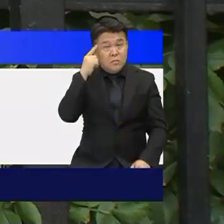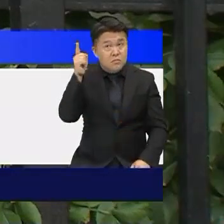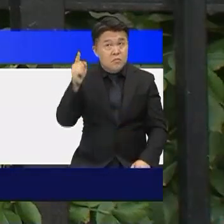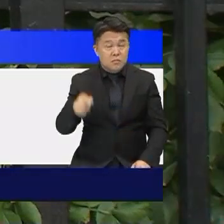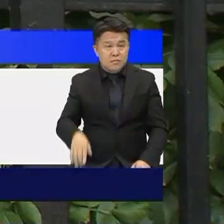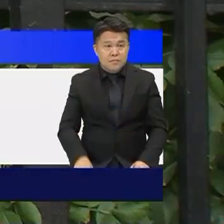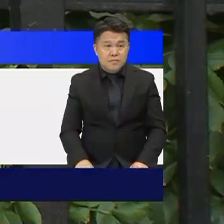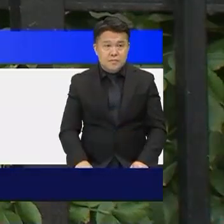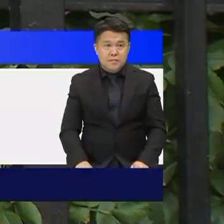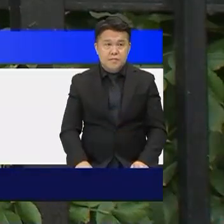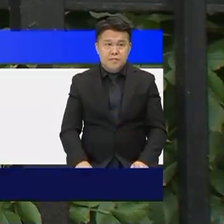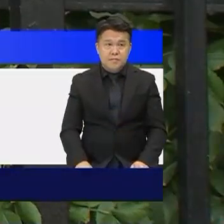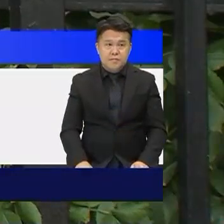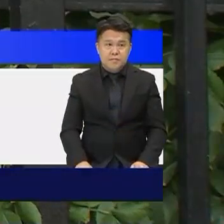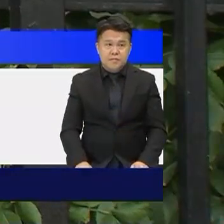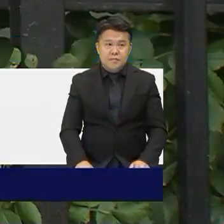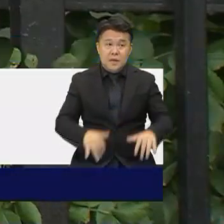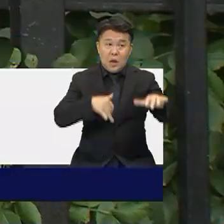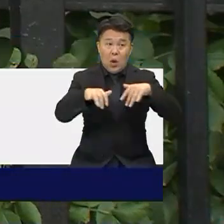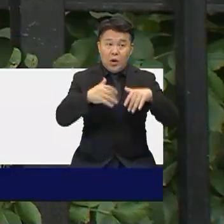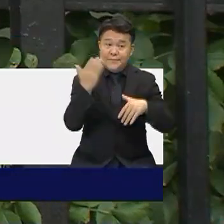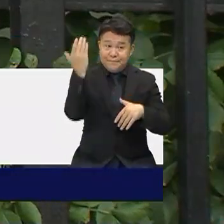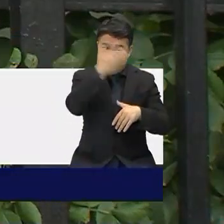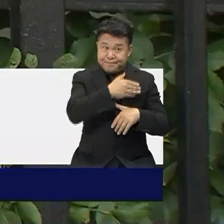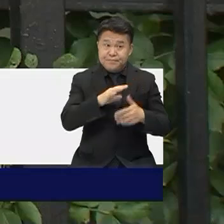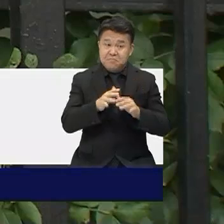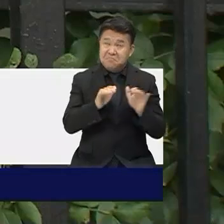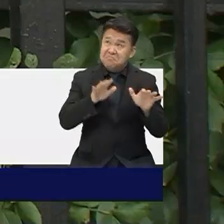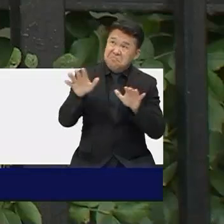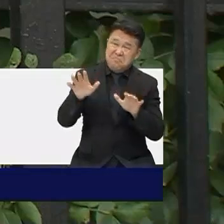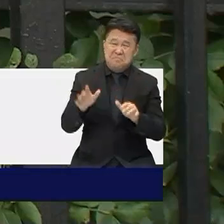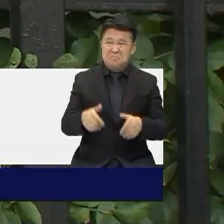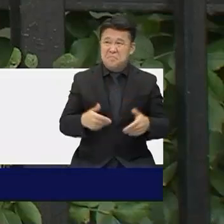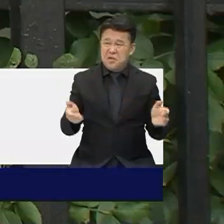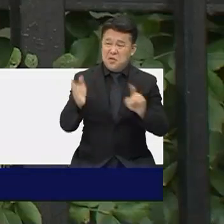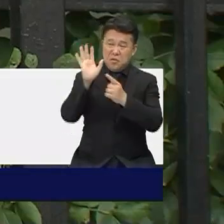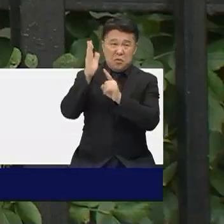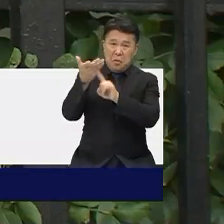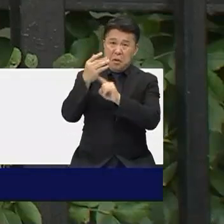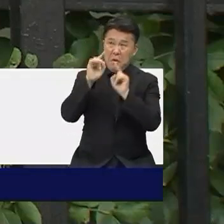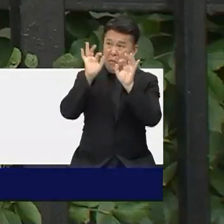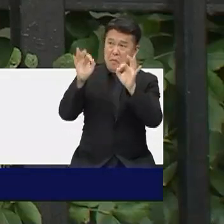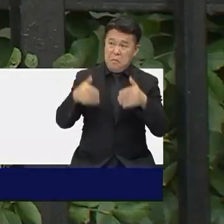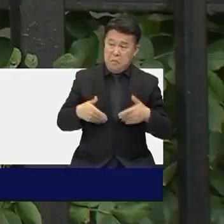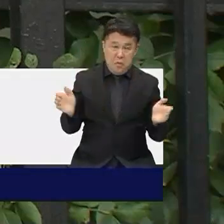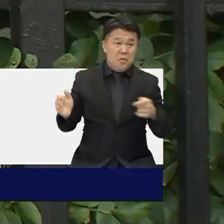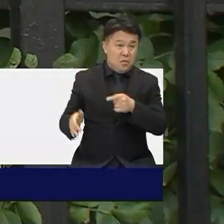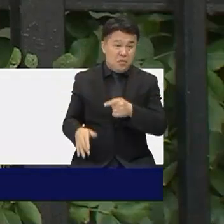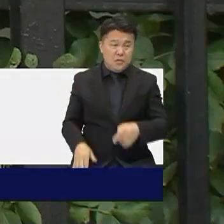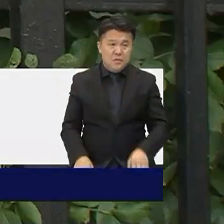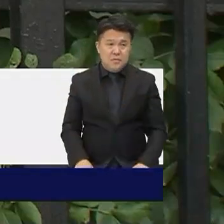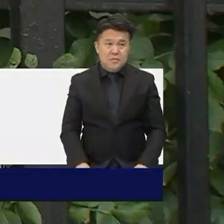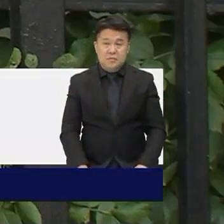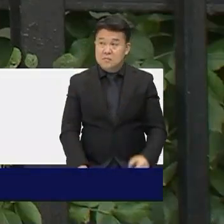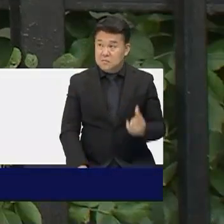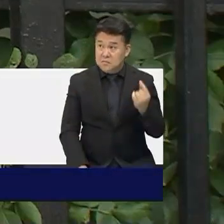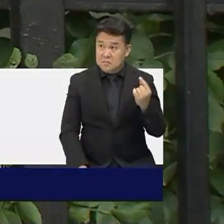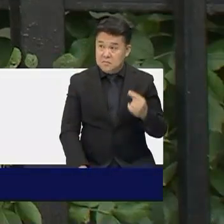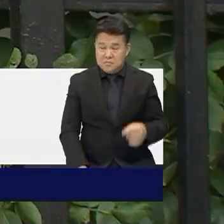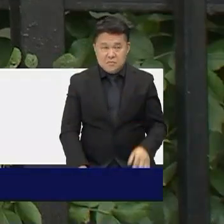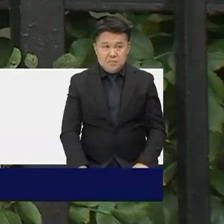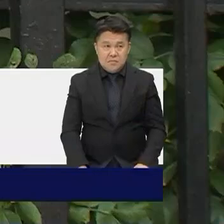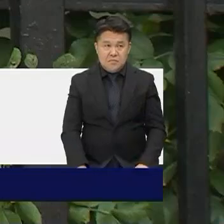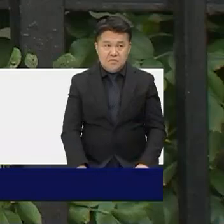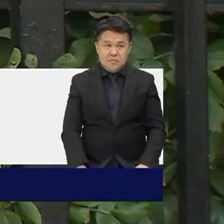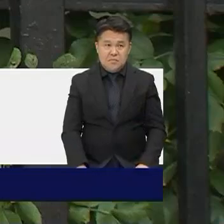뭐 낫지 않겠나. 거리도 좀 쾌적하고 뭐 국민들이 보면은 뭐